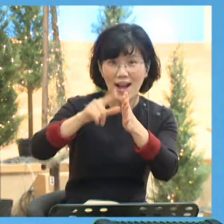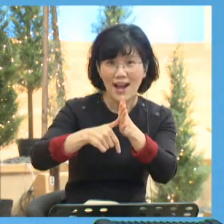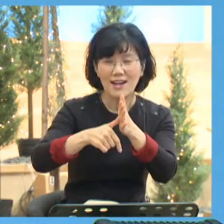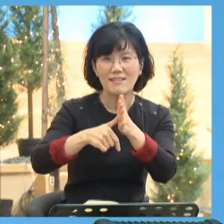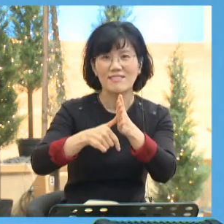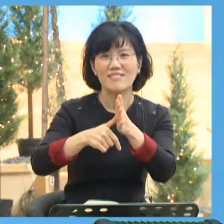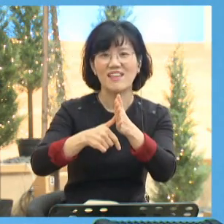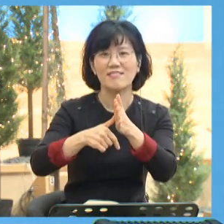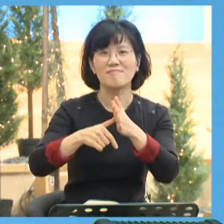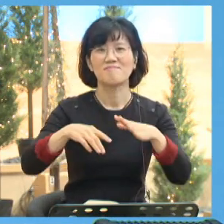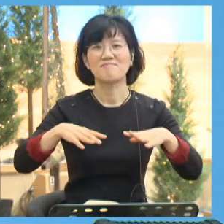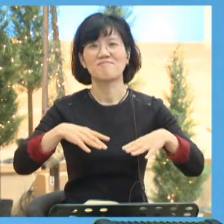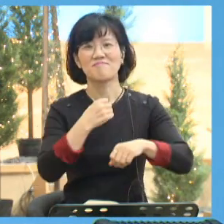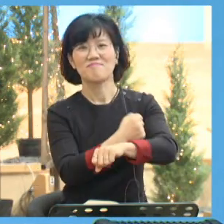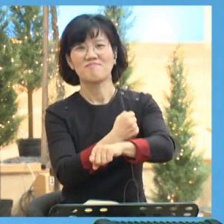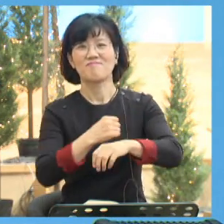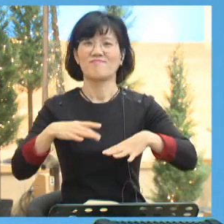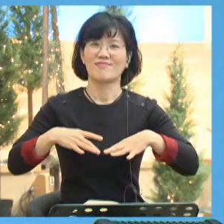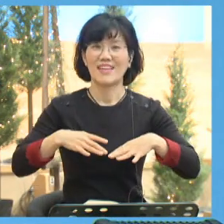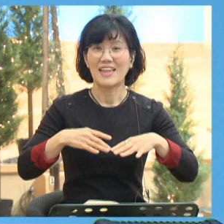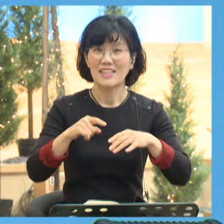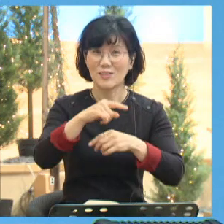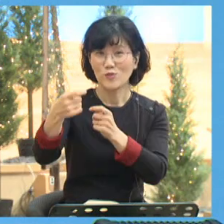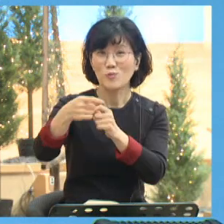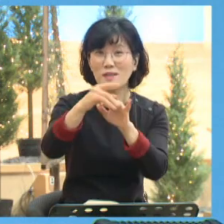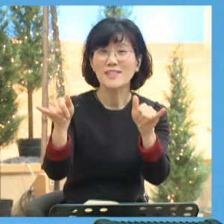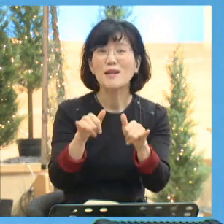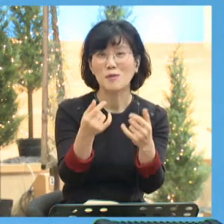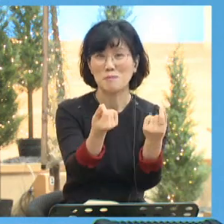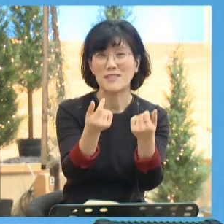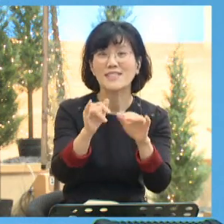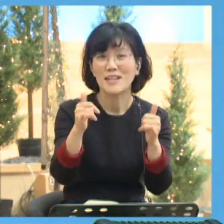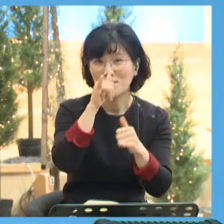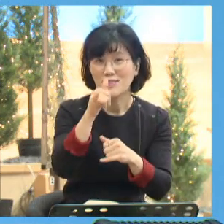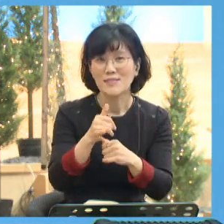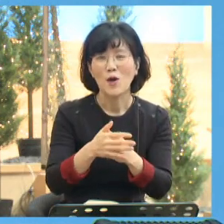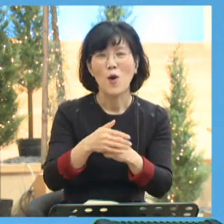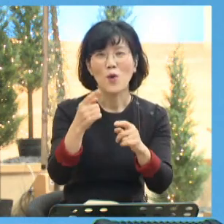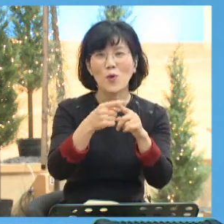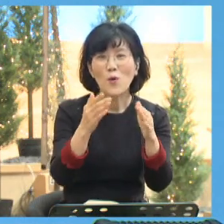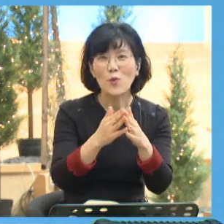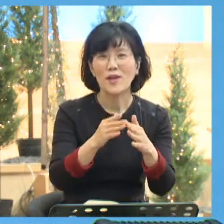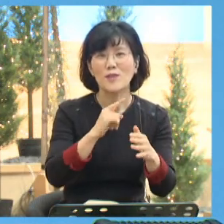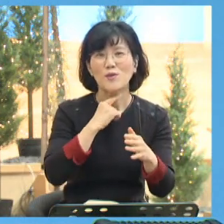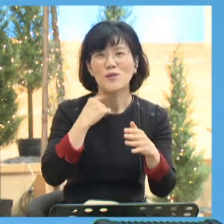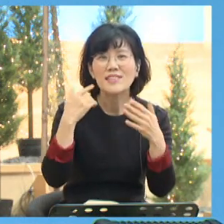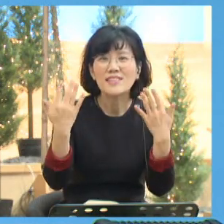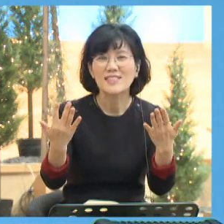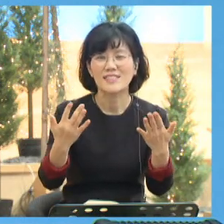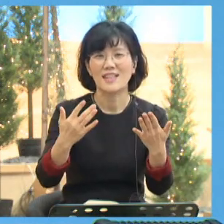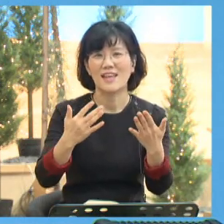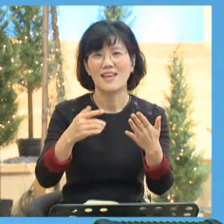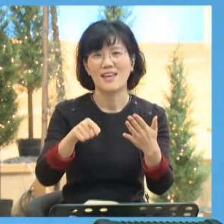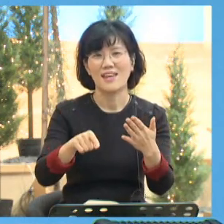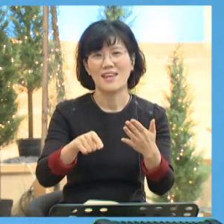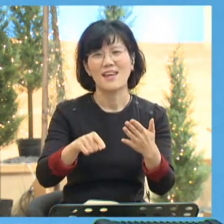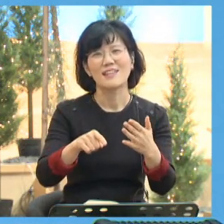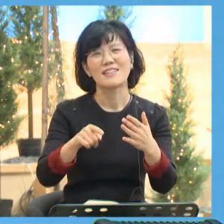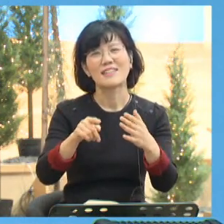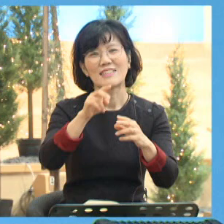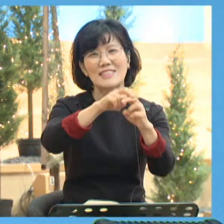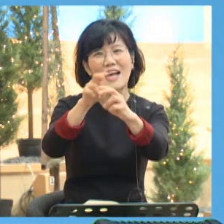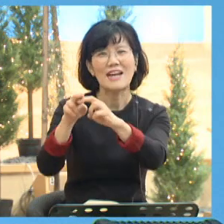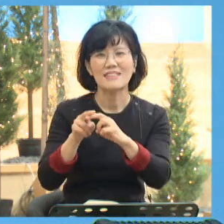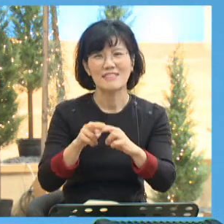내밀고 들이 되고 막 공치사를 늘어놓는 사람 있잖아요 교회도 섬김의 자리 희생의 자리 헌신의 자리 그런 자리에 내신 모른